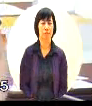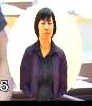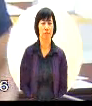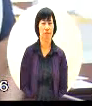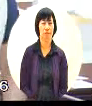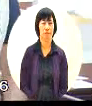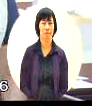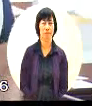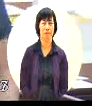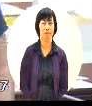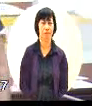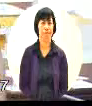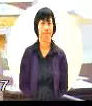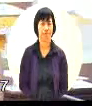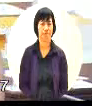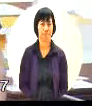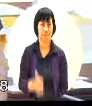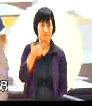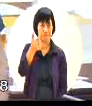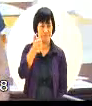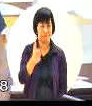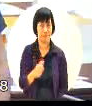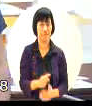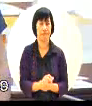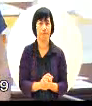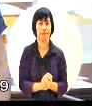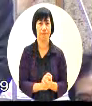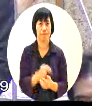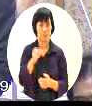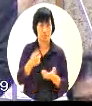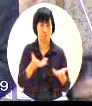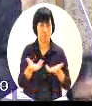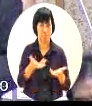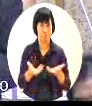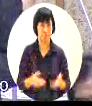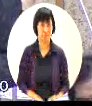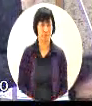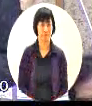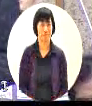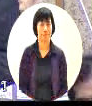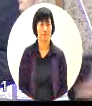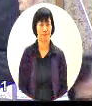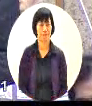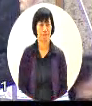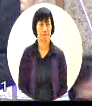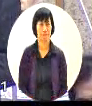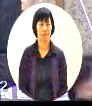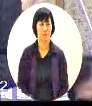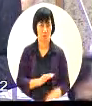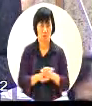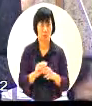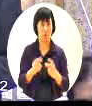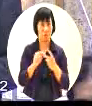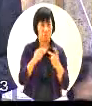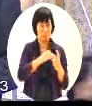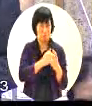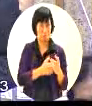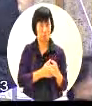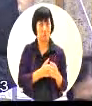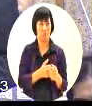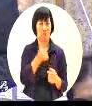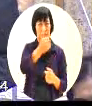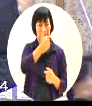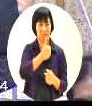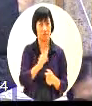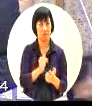来？局长请发布。 谢谢主席，谢谢翁议员。这个部分我们来跟邱立伟还有跟翁议员这